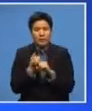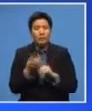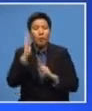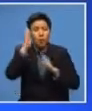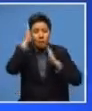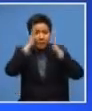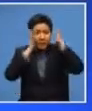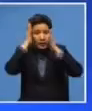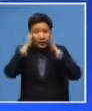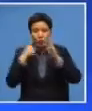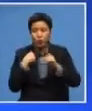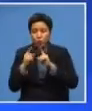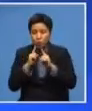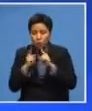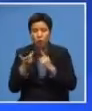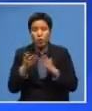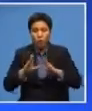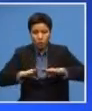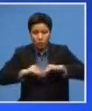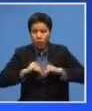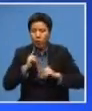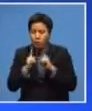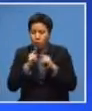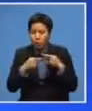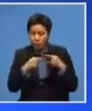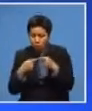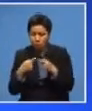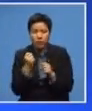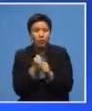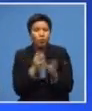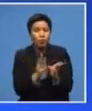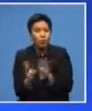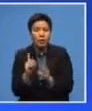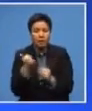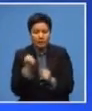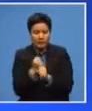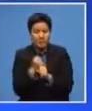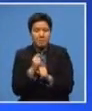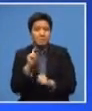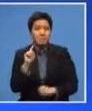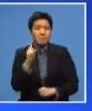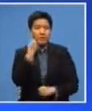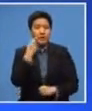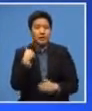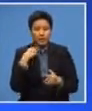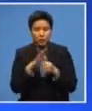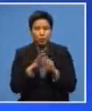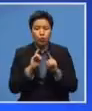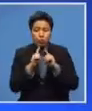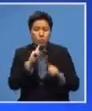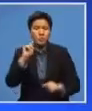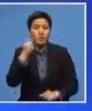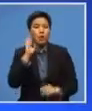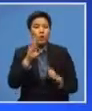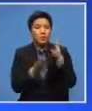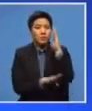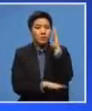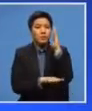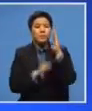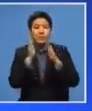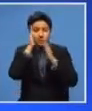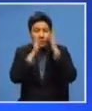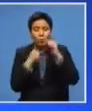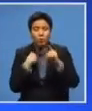เซียนะครับซึ่งก็รับว่าจะเป็นผู้อำนวยความสะดวกต่อไปแต่เราทำกรอบโครงสร้างใหม่กำลังจะเอากรอบโครงสร้างไปหารืออีกทีนึงนะครับในระ